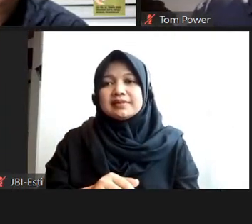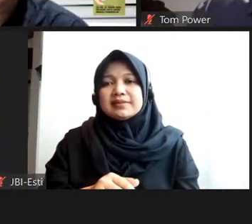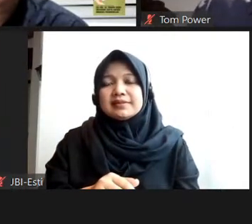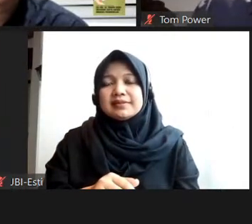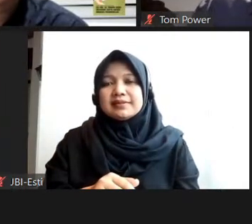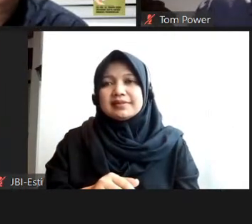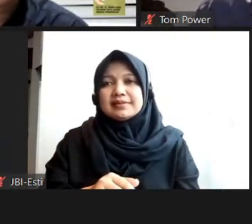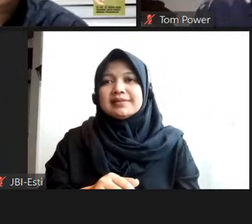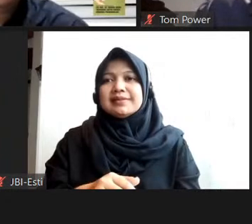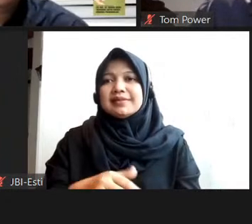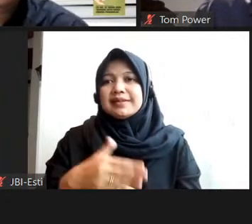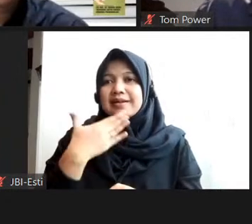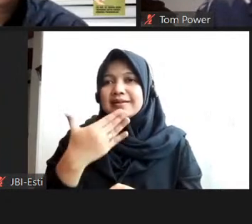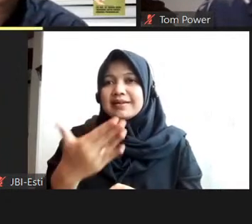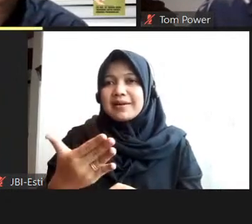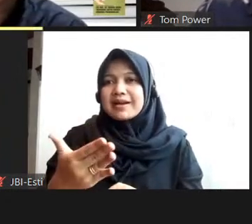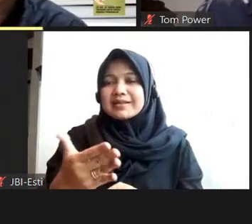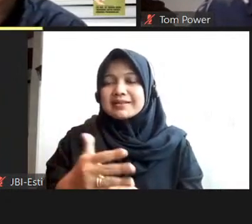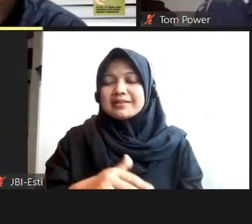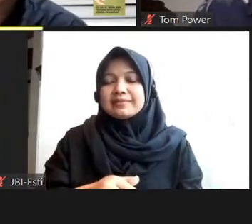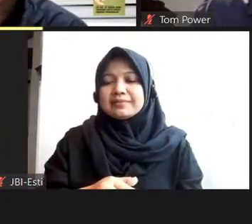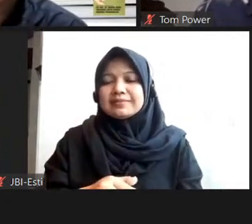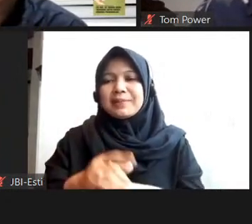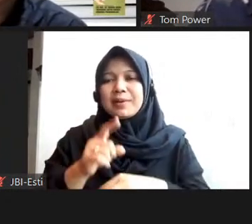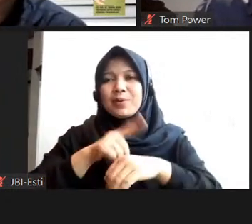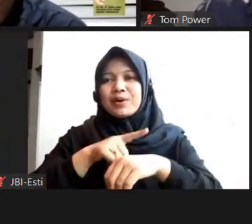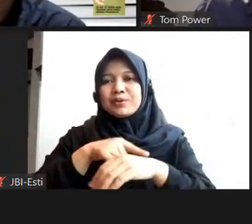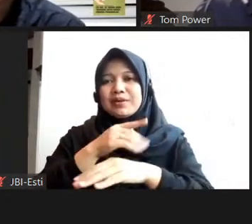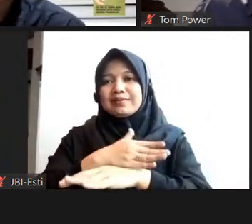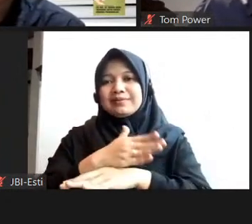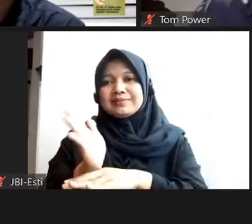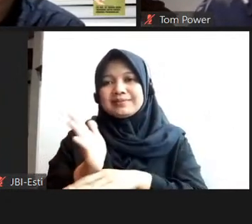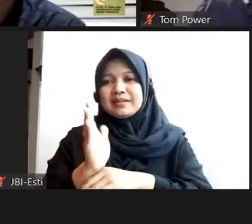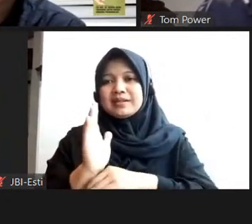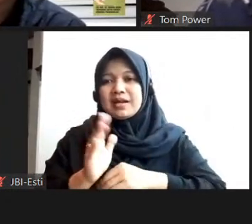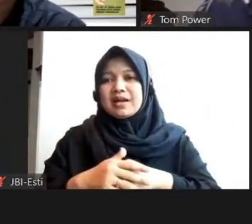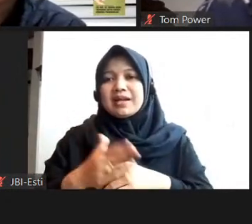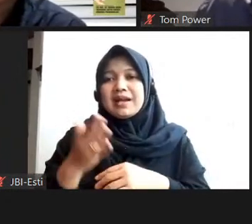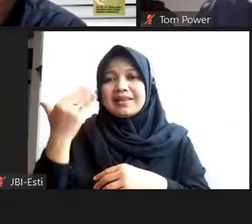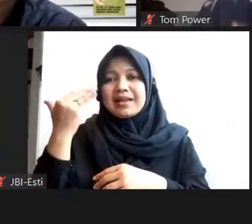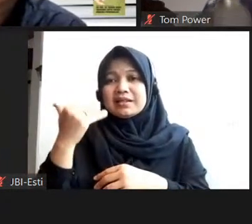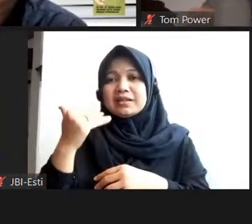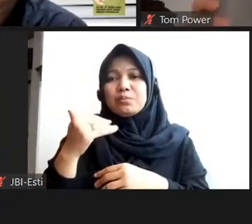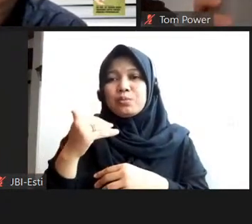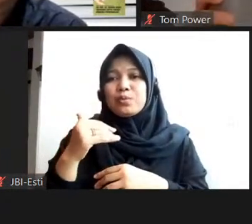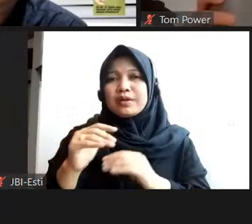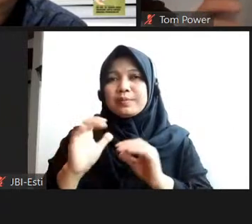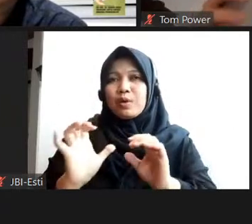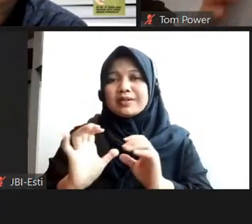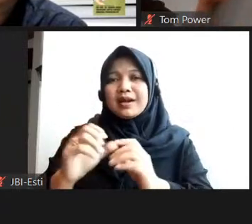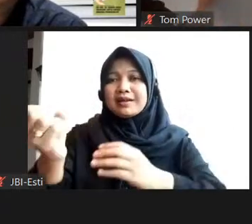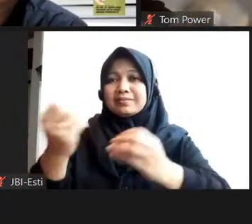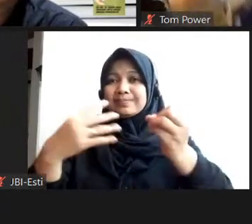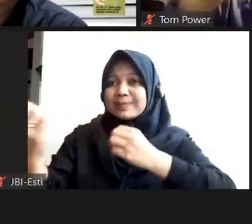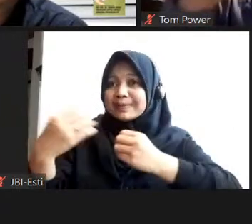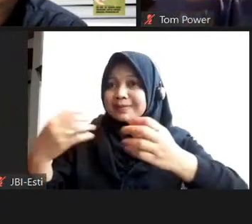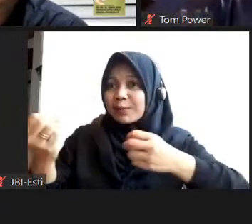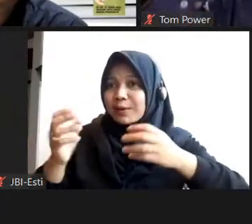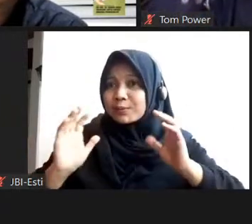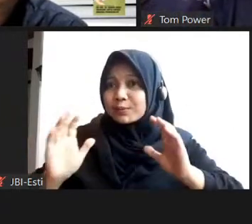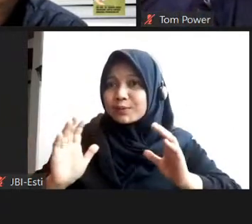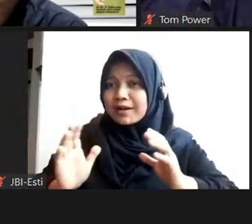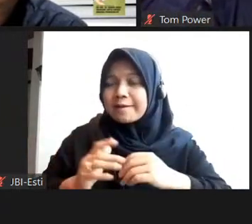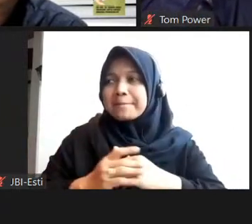Baik, terima kasih juga karena waktu, ya. Dan sebagian besar sebenarnya sudah ditanggapi oleh panelis yang lain.